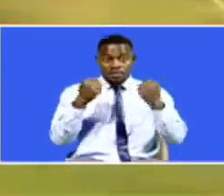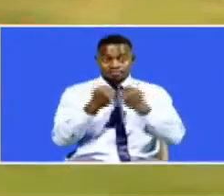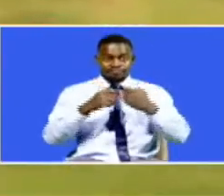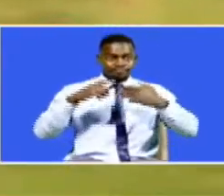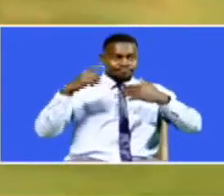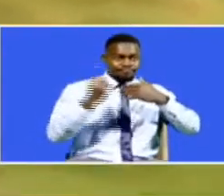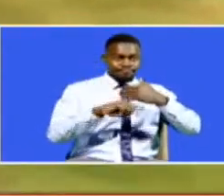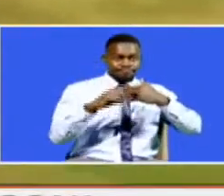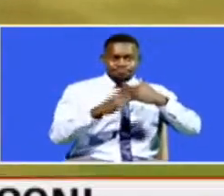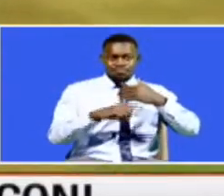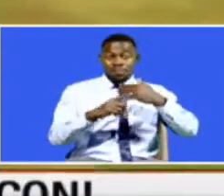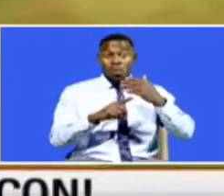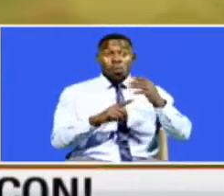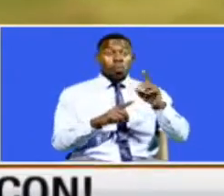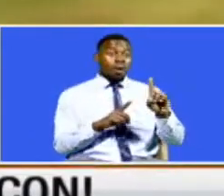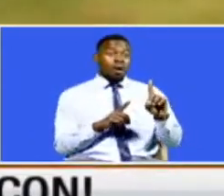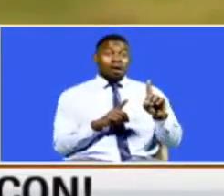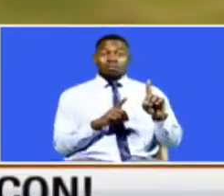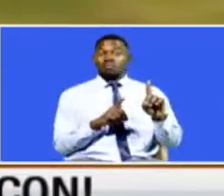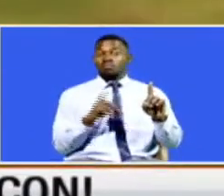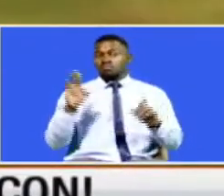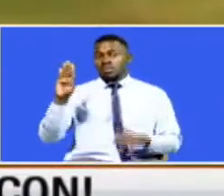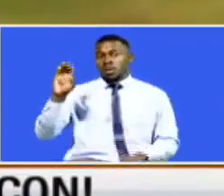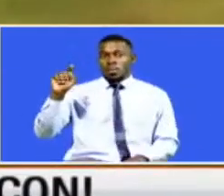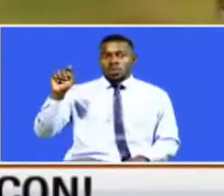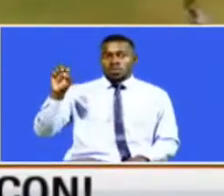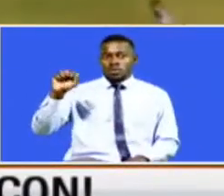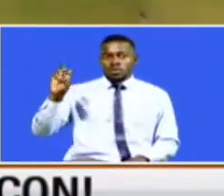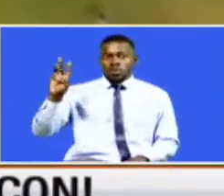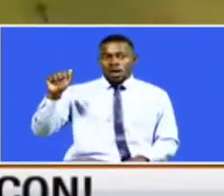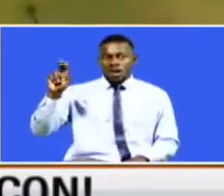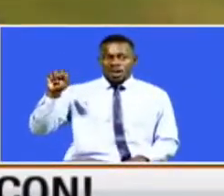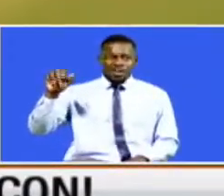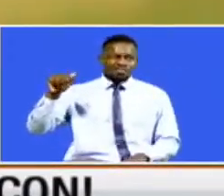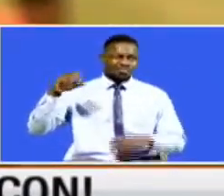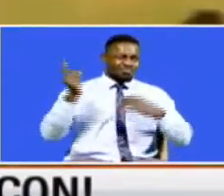1-0 na wenyeji wao Botswana hii leo. Timu hizi mbili zilitoshana nguvu.